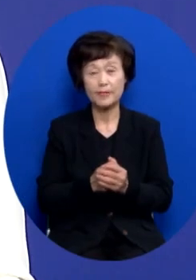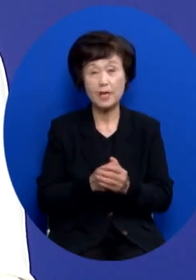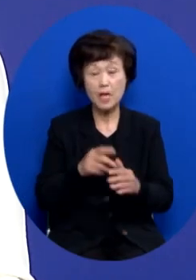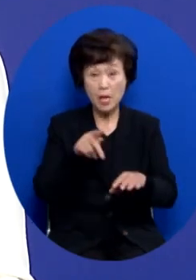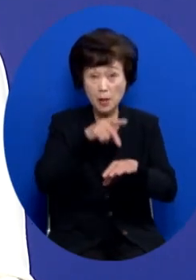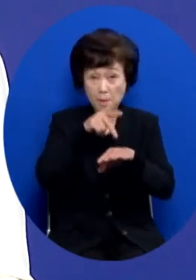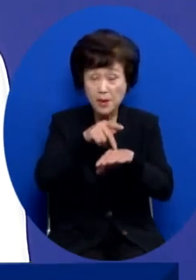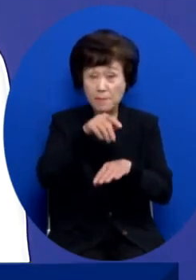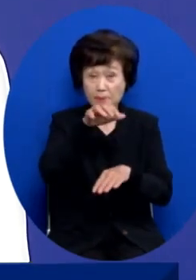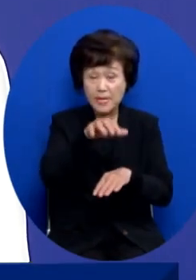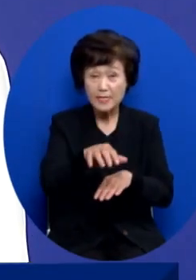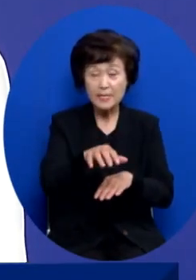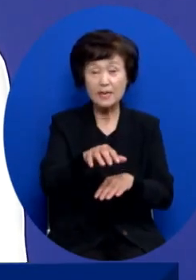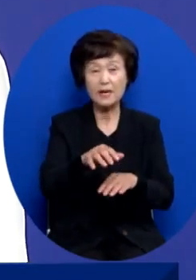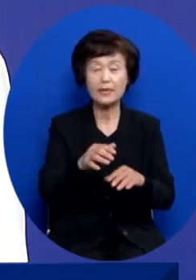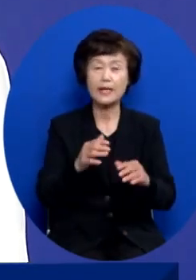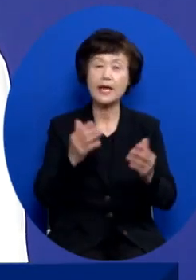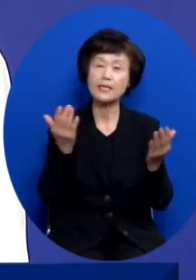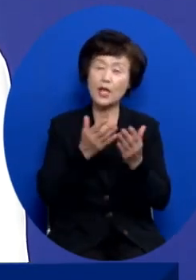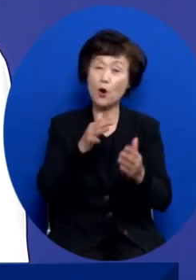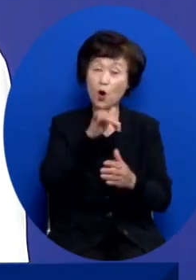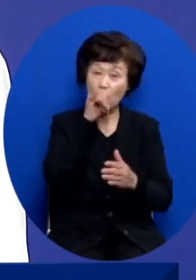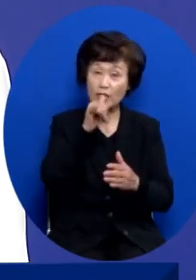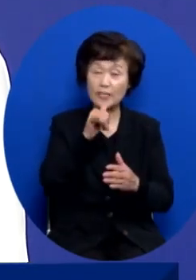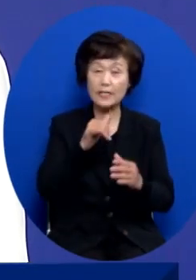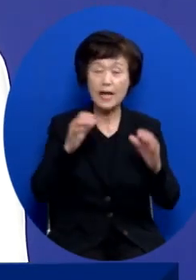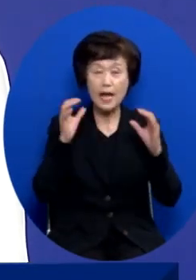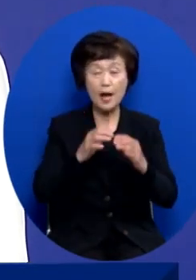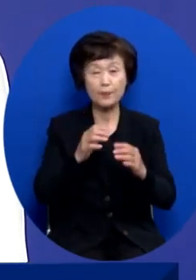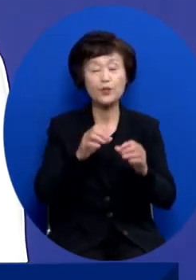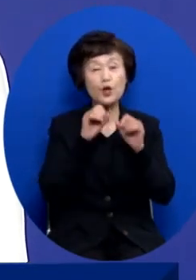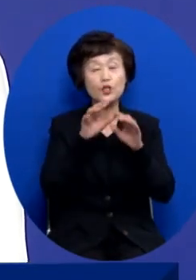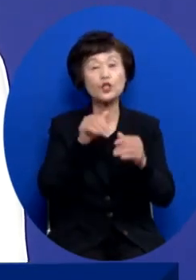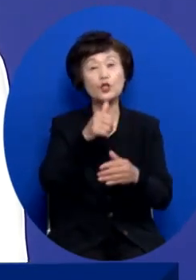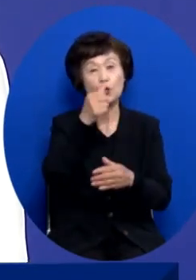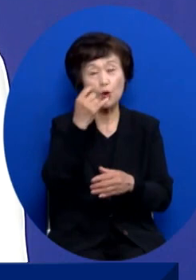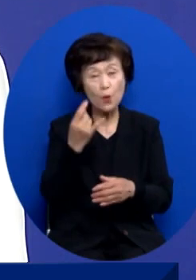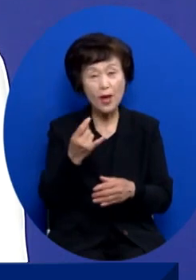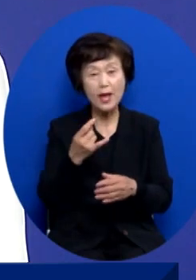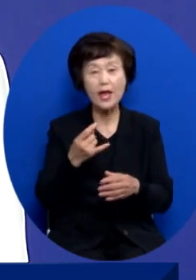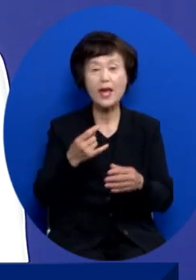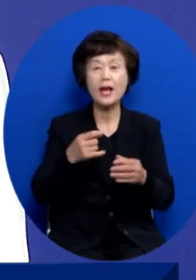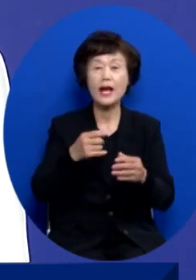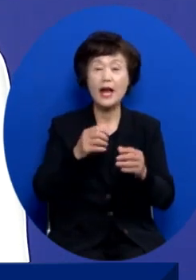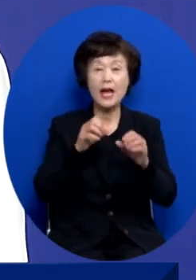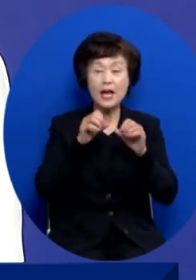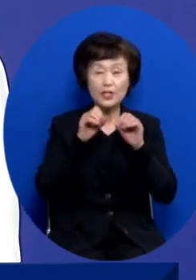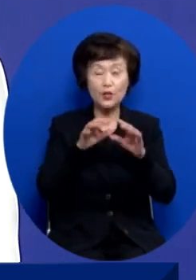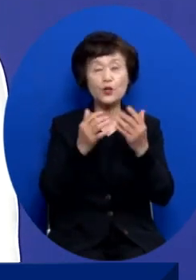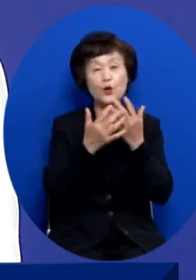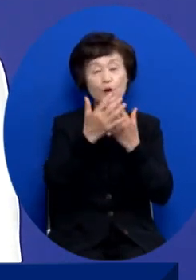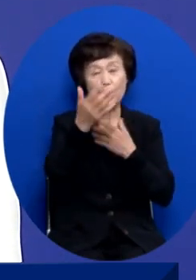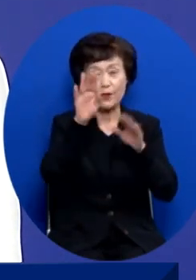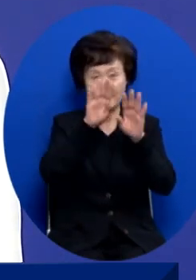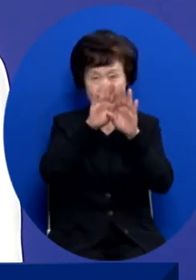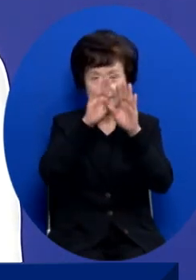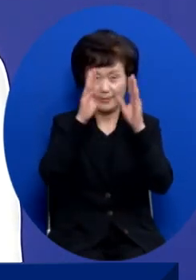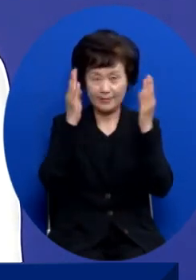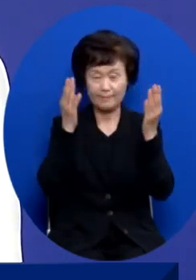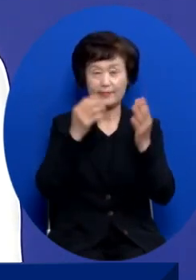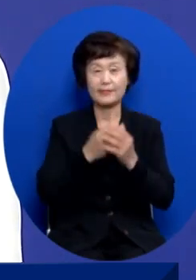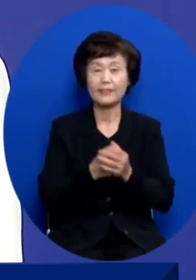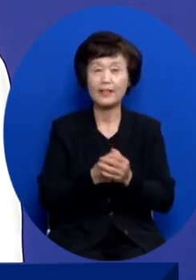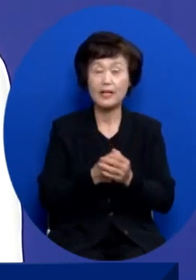필리핀 지역을 기반으로 사역하고 있는 예장 합동선교회가 제3차 선교대회를 열었습니다. 한국교회도 선교대회에